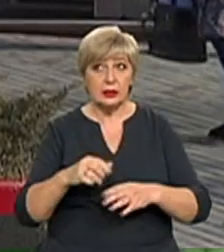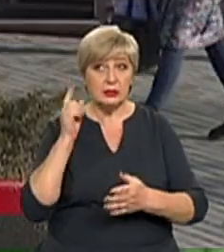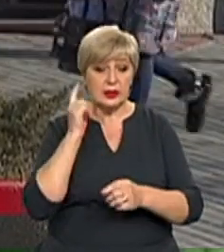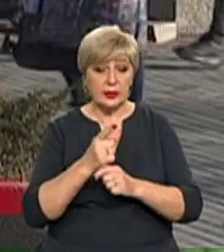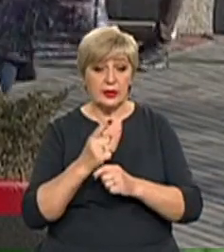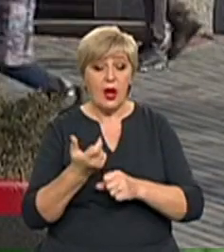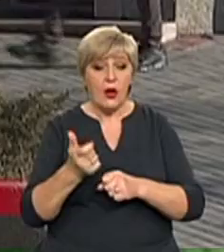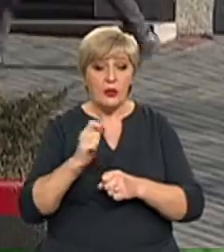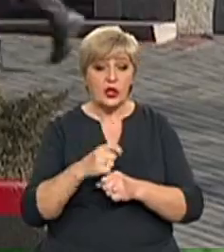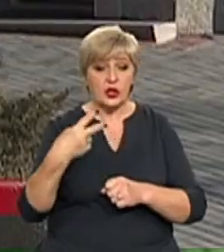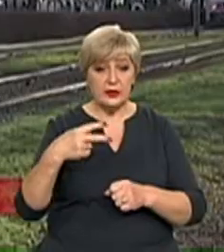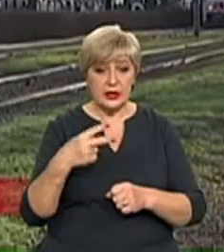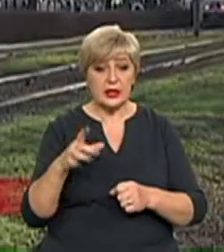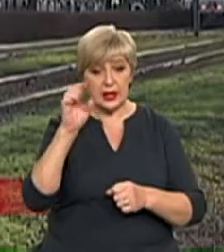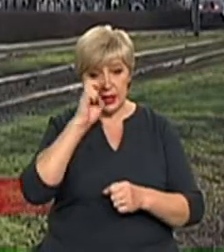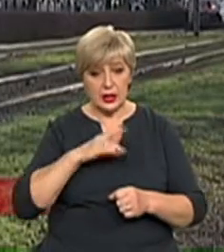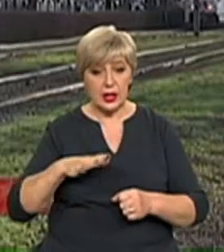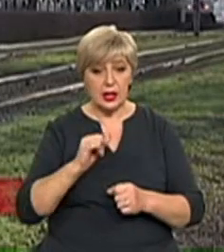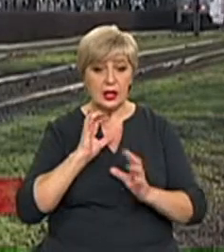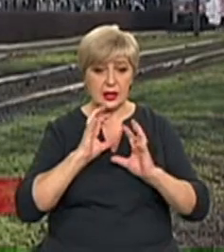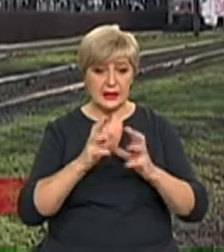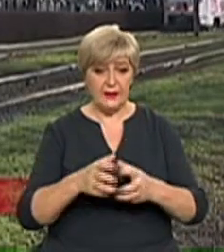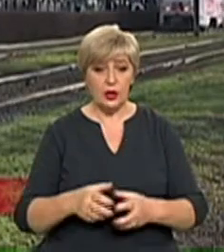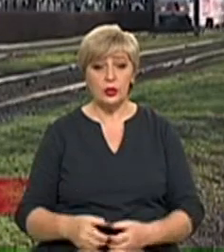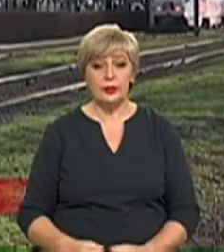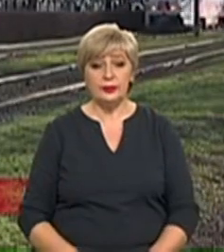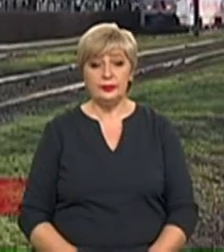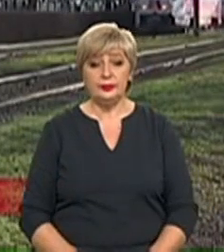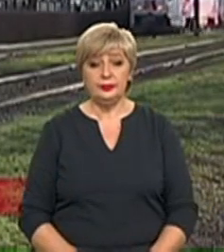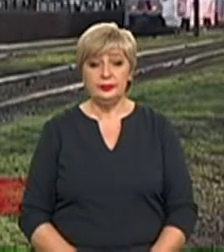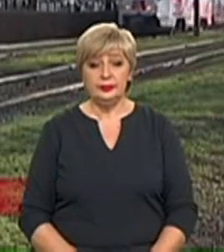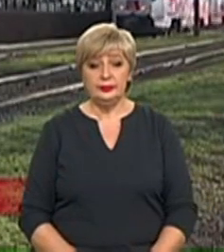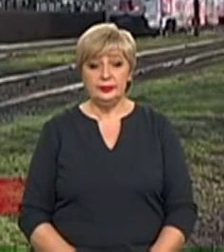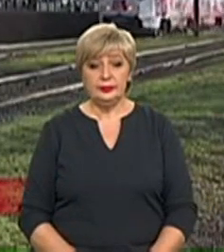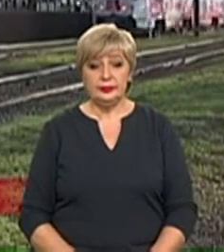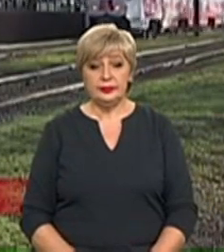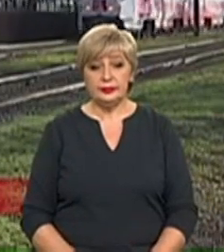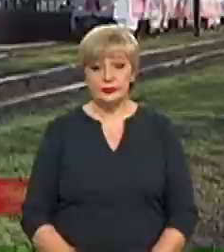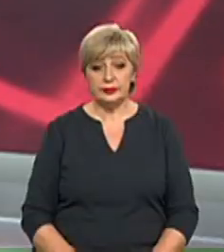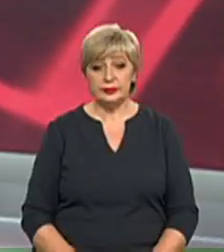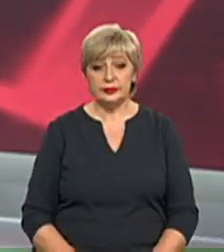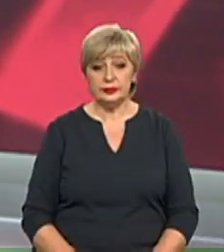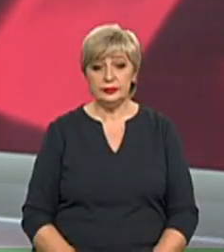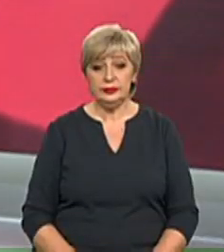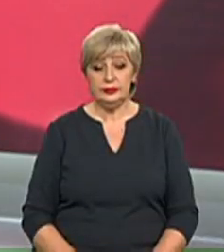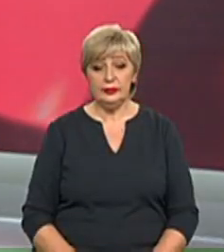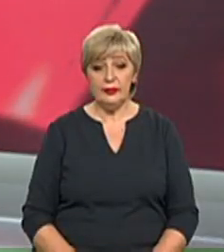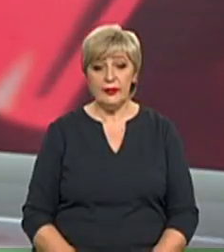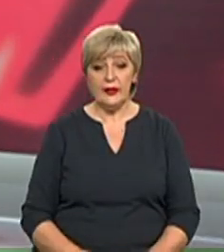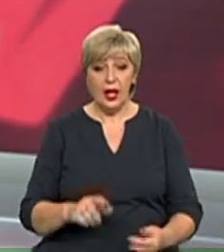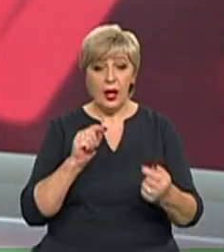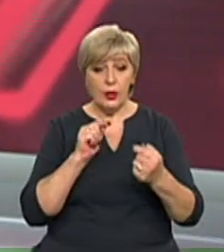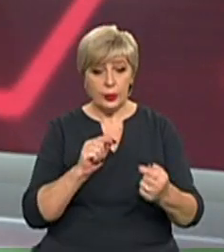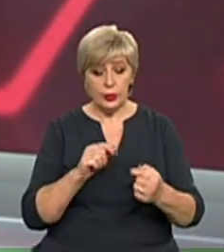більш ніж 20 країнах світу. Ольга Михайлова, Євген Лопатниченко та Євген Дрозд. Деталі.